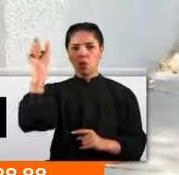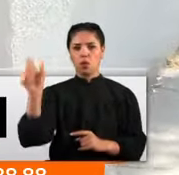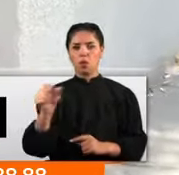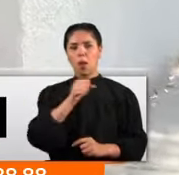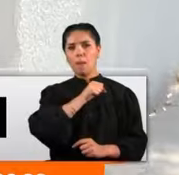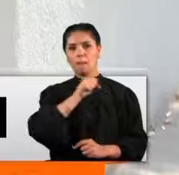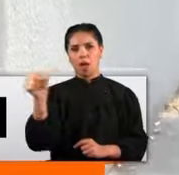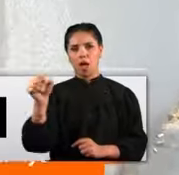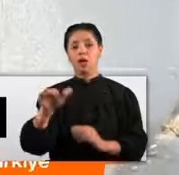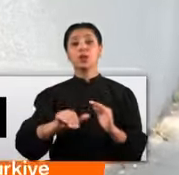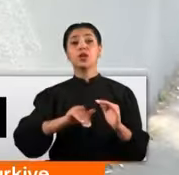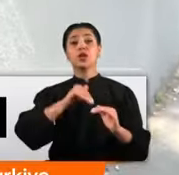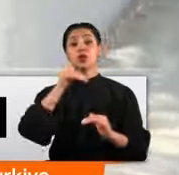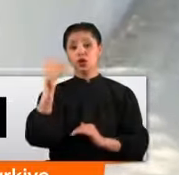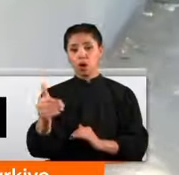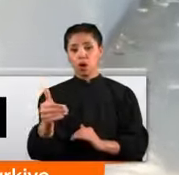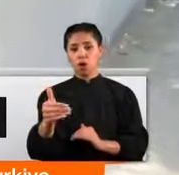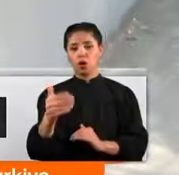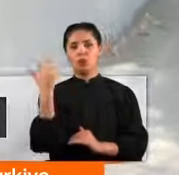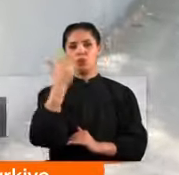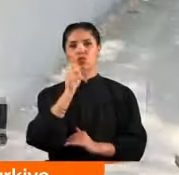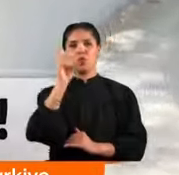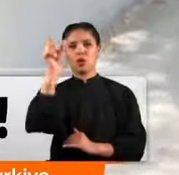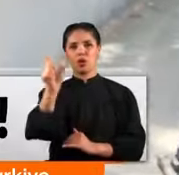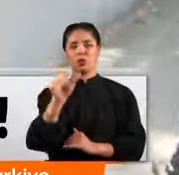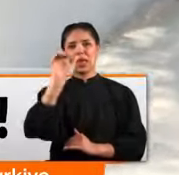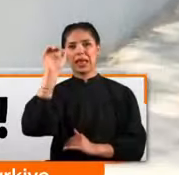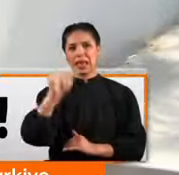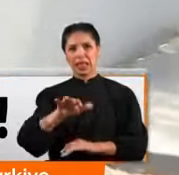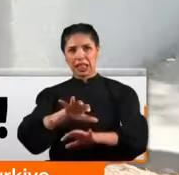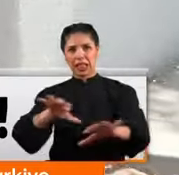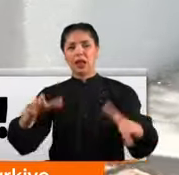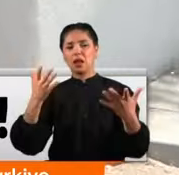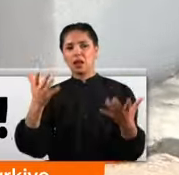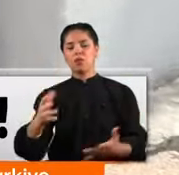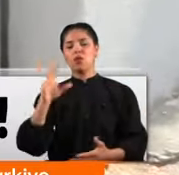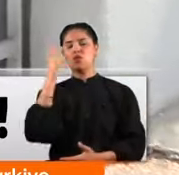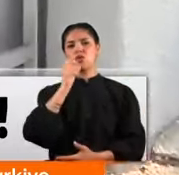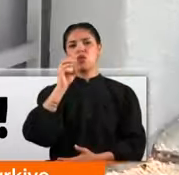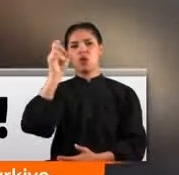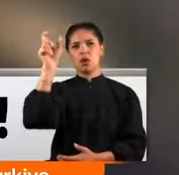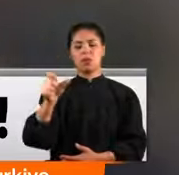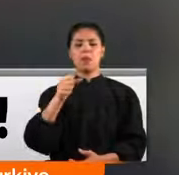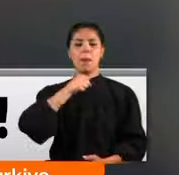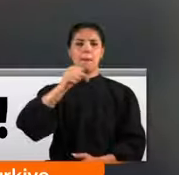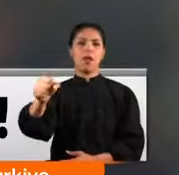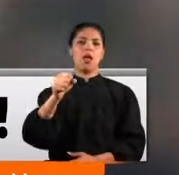yumruk attı. Ardından araya müzik öğretmeni girdi ama maalesef o da yumruktan kaçamadı.